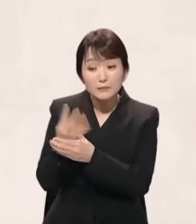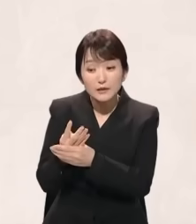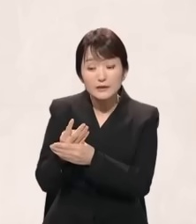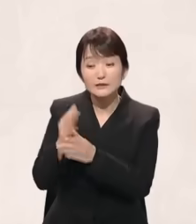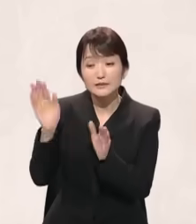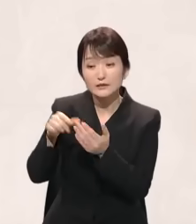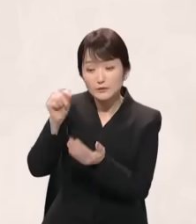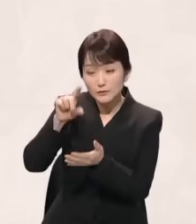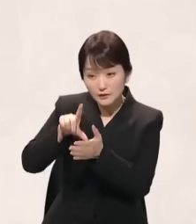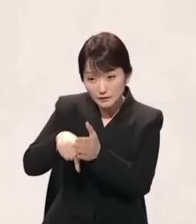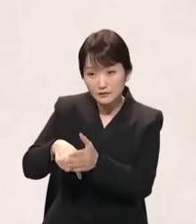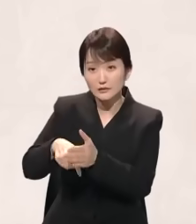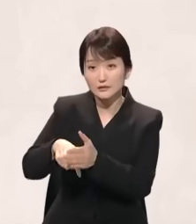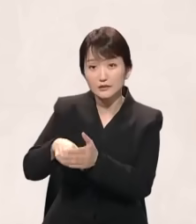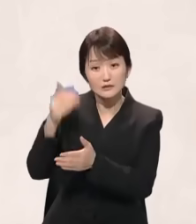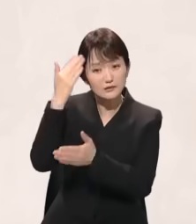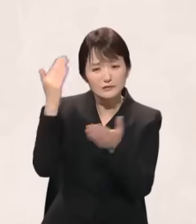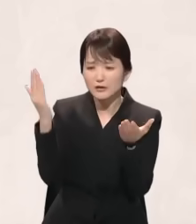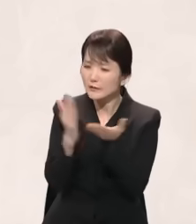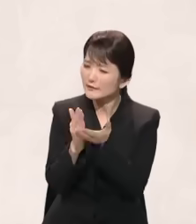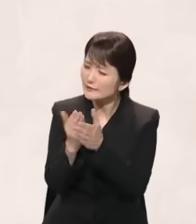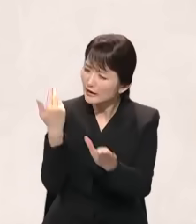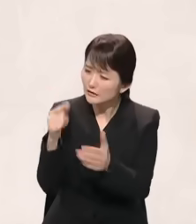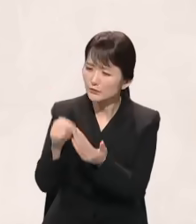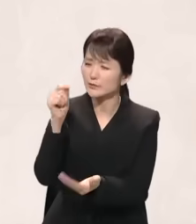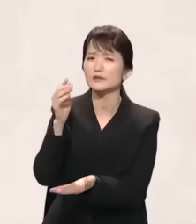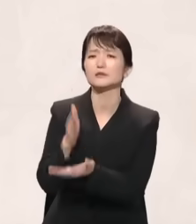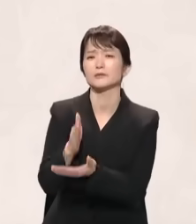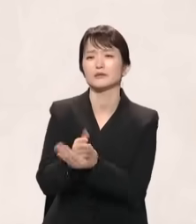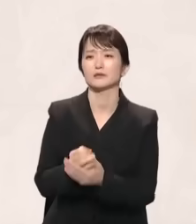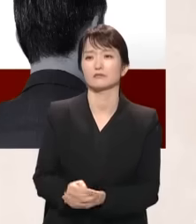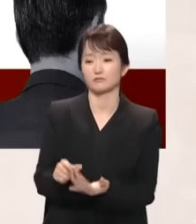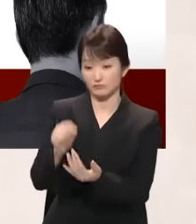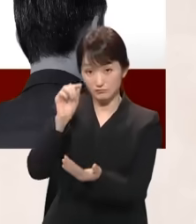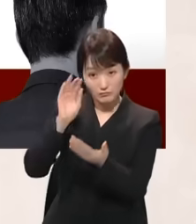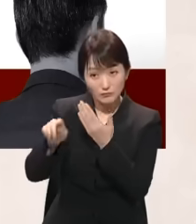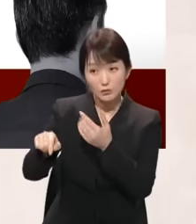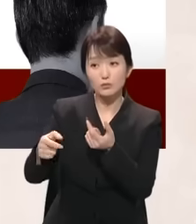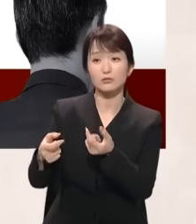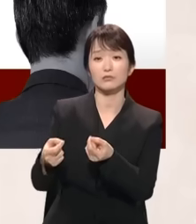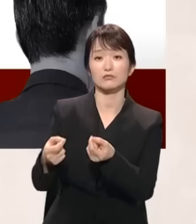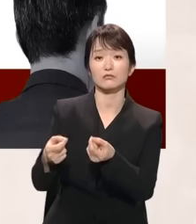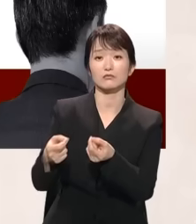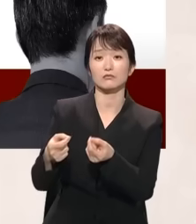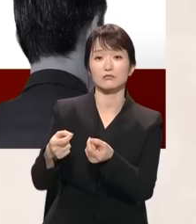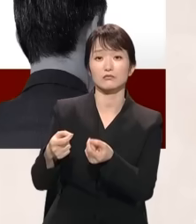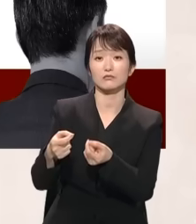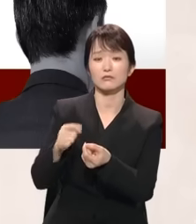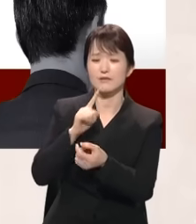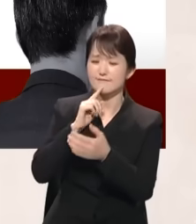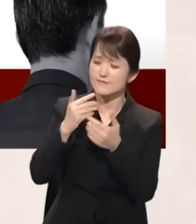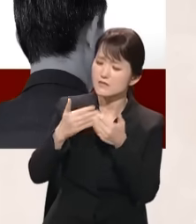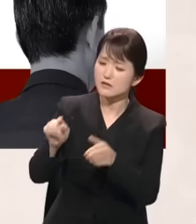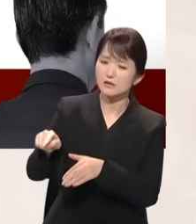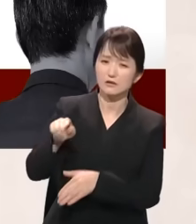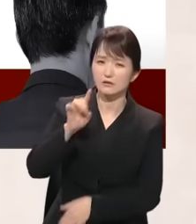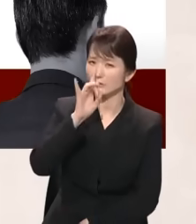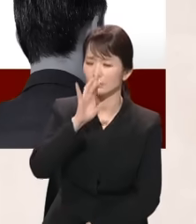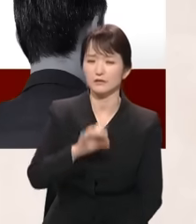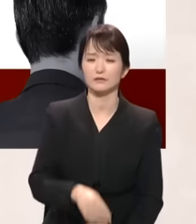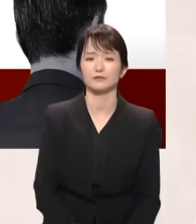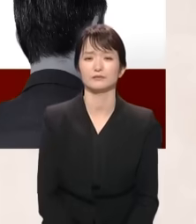판단을 했으면 그때 선발하지 않았어야 하고 난 이후에 이런 식으로 한다라고 하는 것은 이건 있을 수 없는